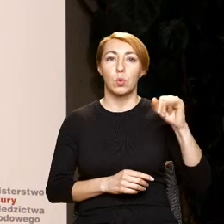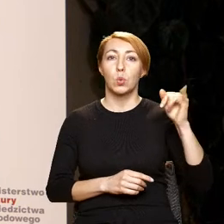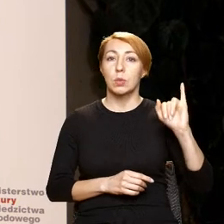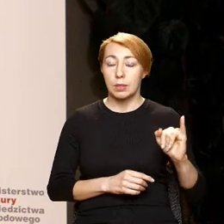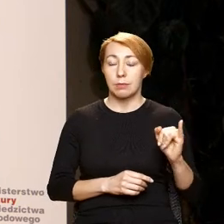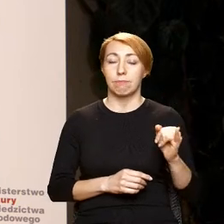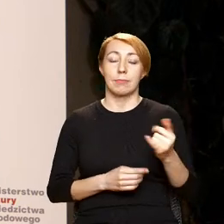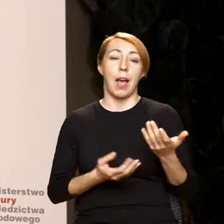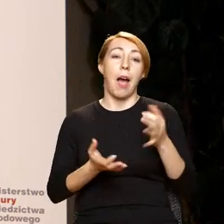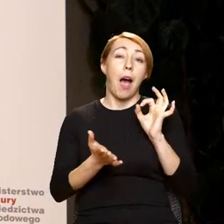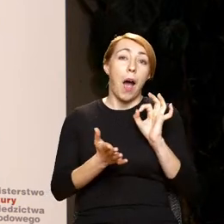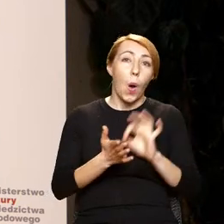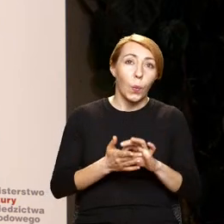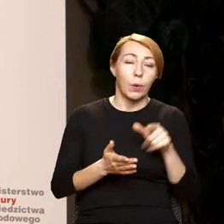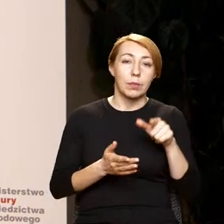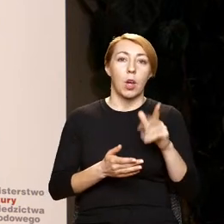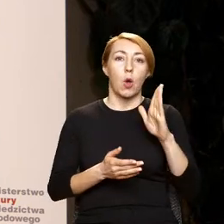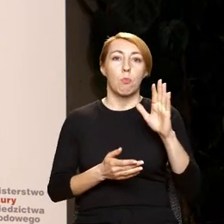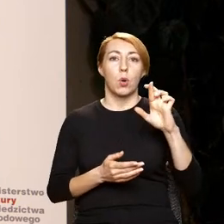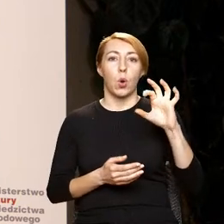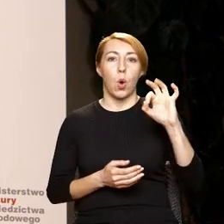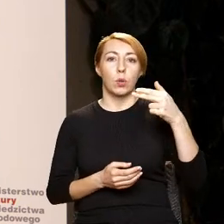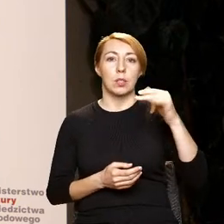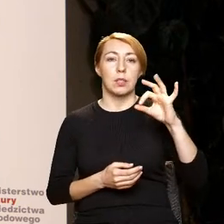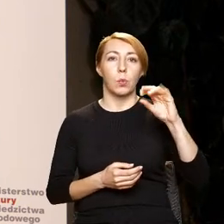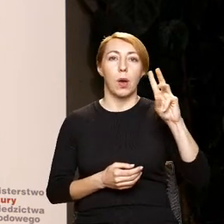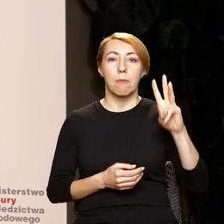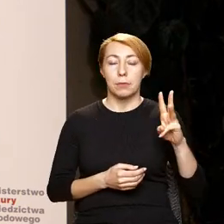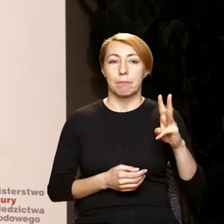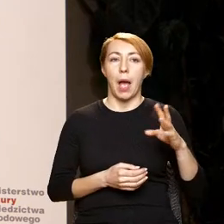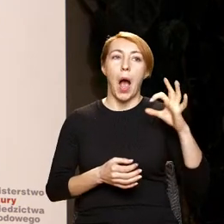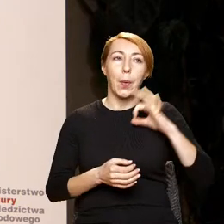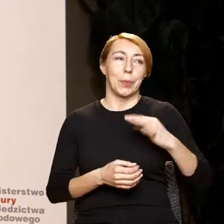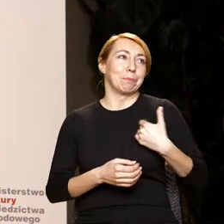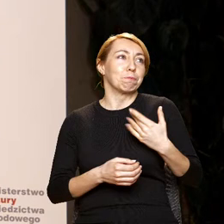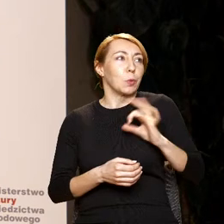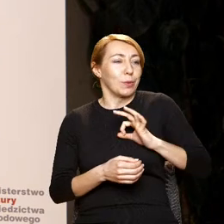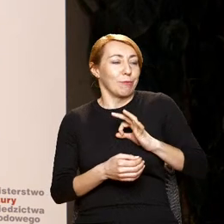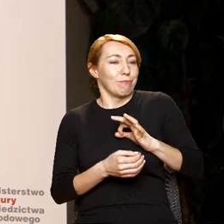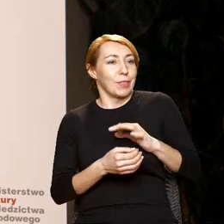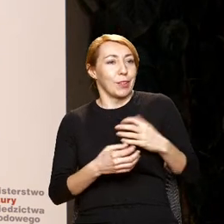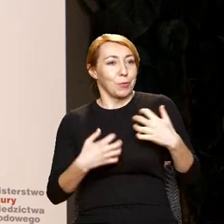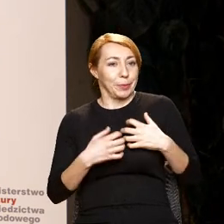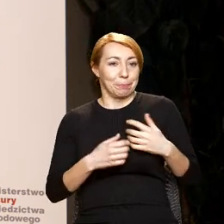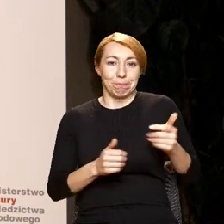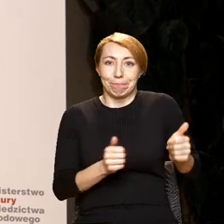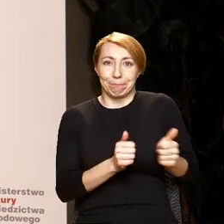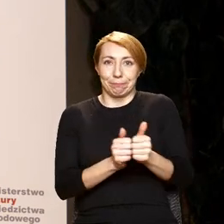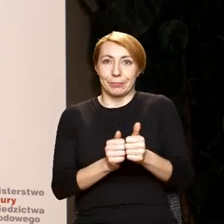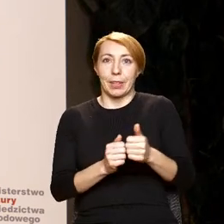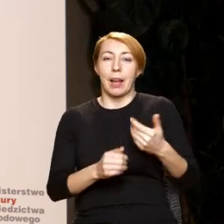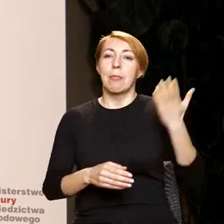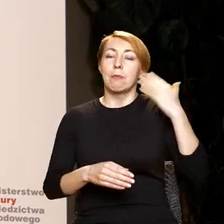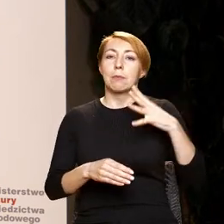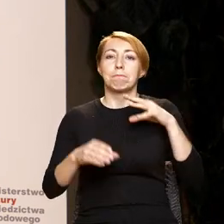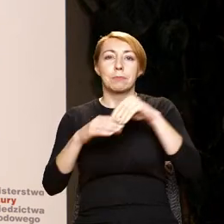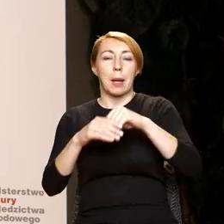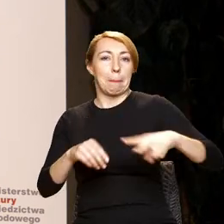jakoś złożyło, że Bronisław Piłsudski w pewnym momencie zaczął mi towarzyszyć. Jeszcze kiedy pracowałam w Ministerstwie